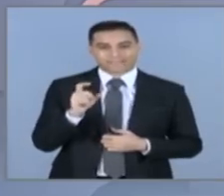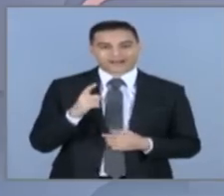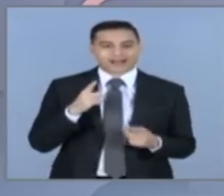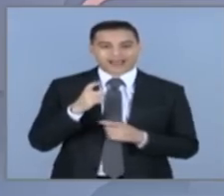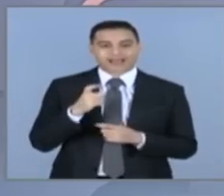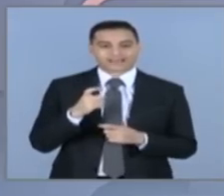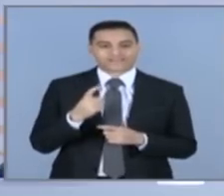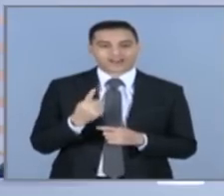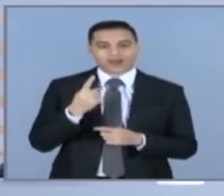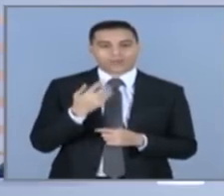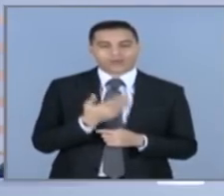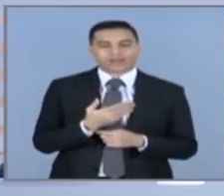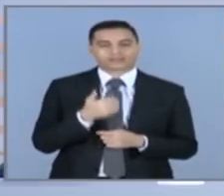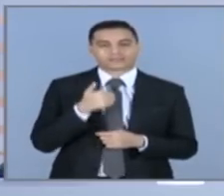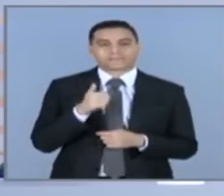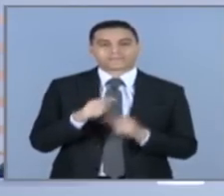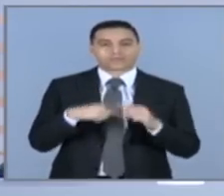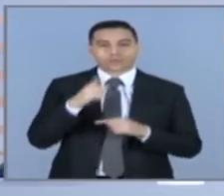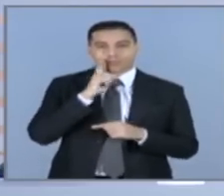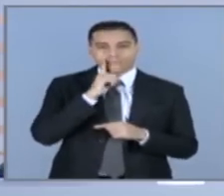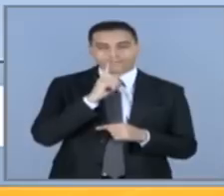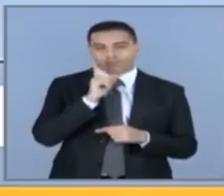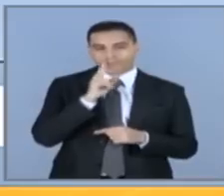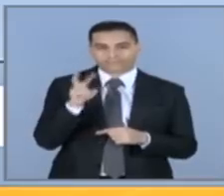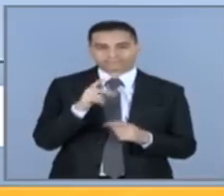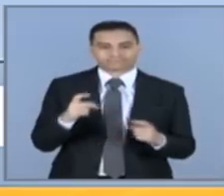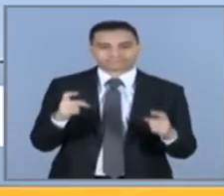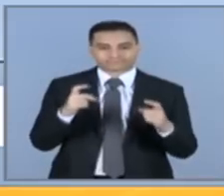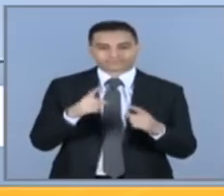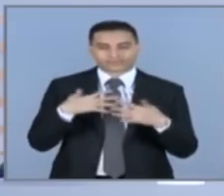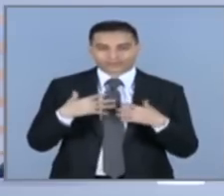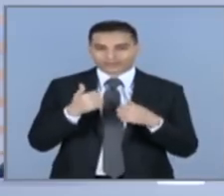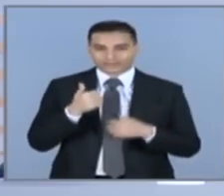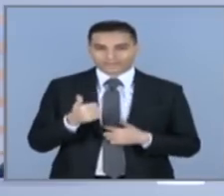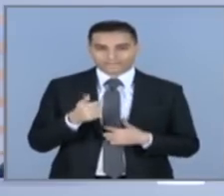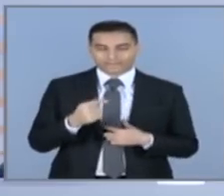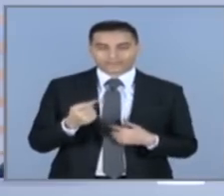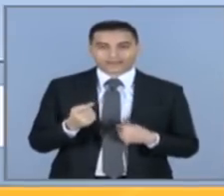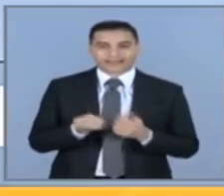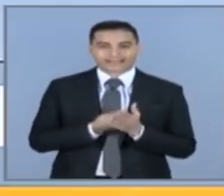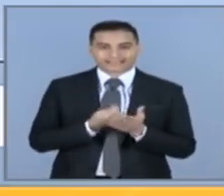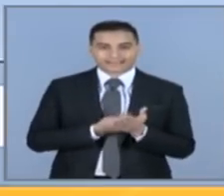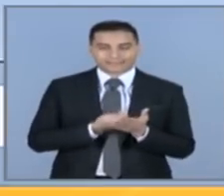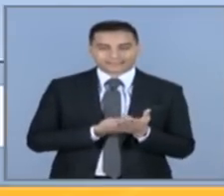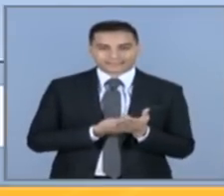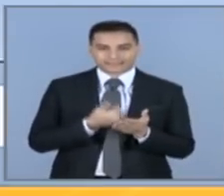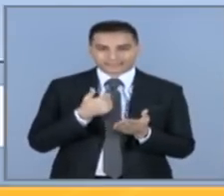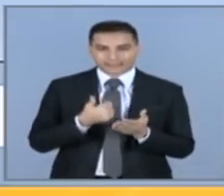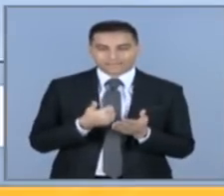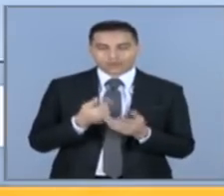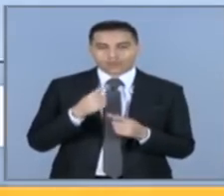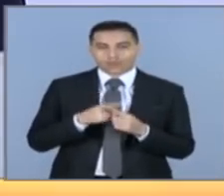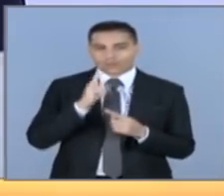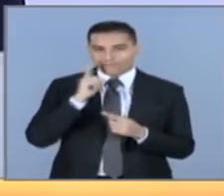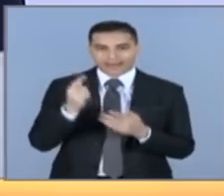الهدف الأول. مدام أمال إزاي حضرتك؟ الحمد لله. حضرتك هتكتبي ومدام